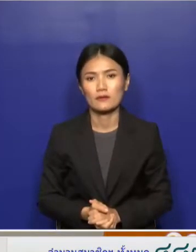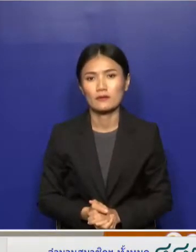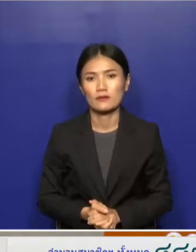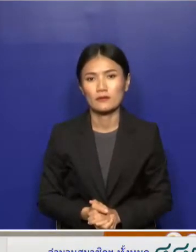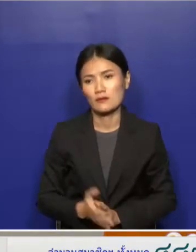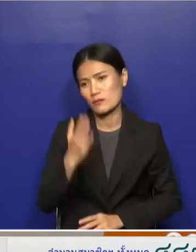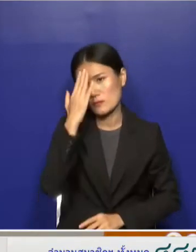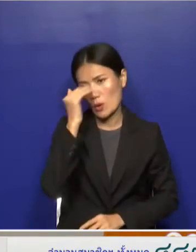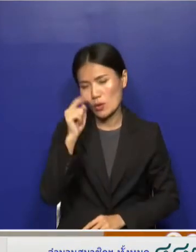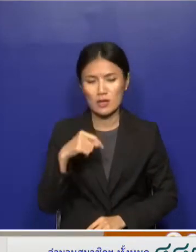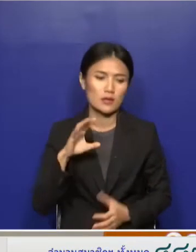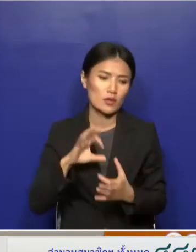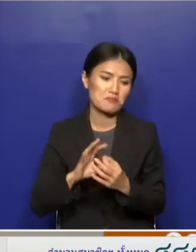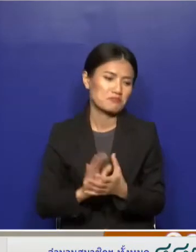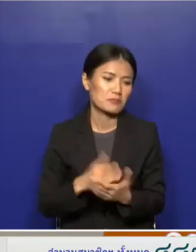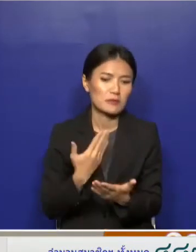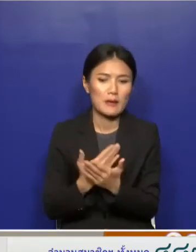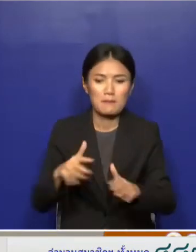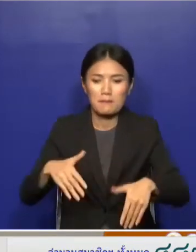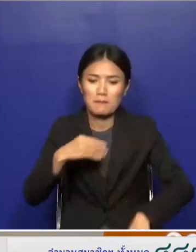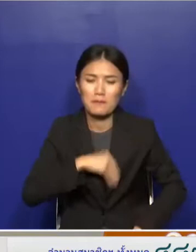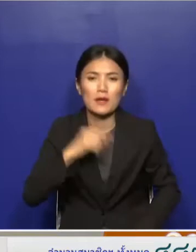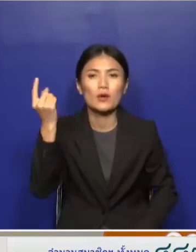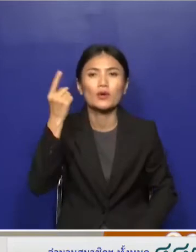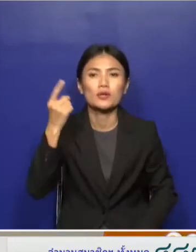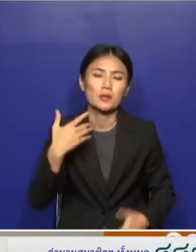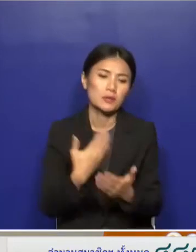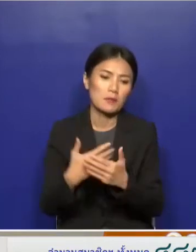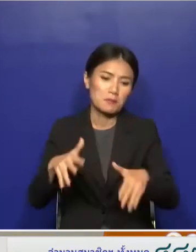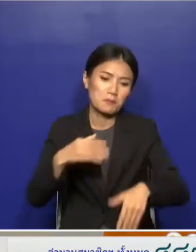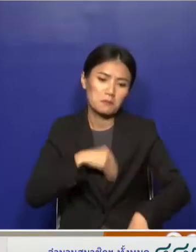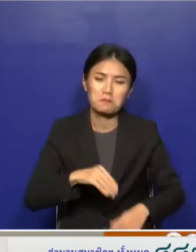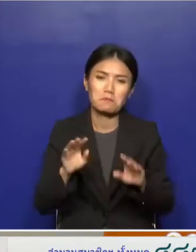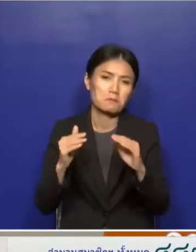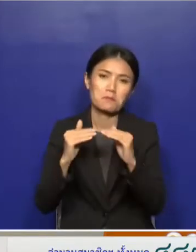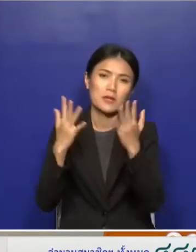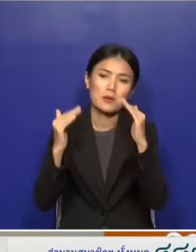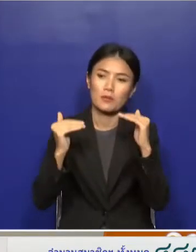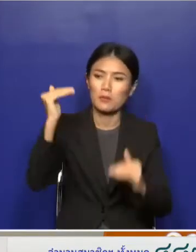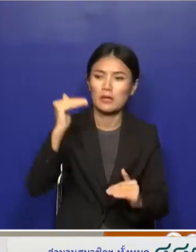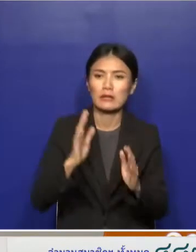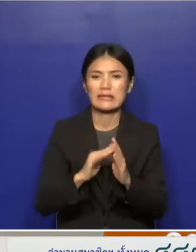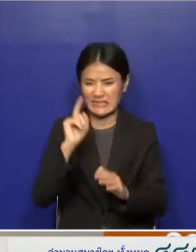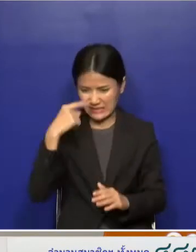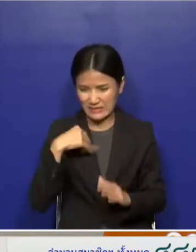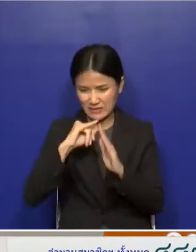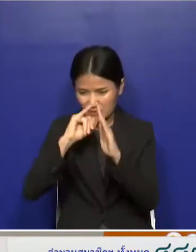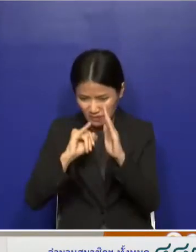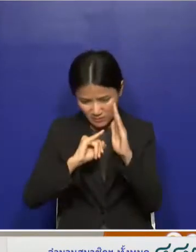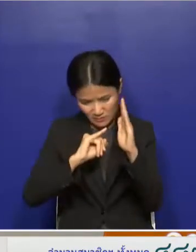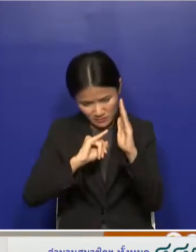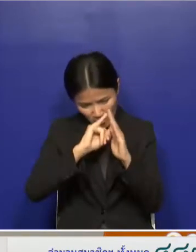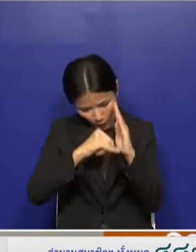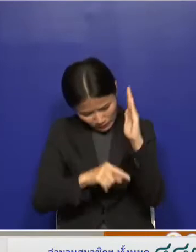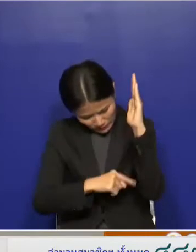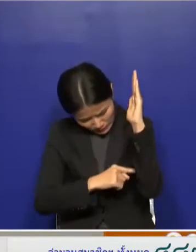ความเหลื่อมล้ำของรายได้การท่องเที่ยวในจังหวัดที่อยู่ใกล้เคียงกันทั้งที่อยู่ใกล้ๆเคียงกันเนี่ยผมดูสถิติแล้วก็